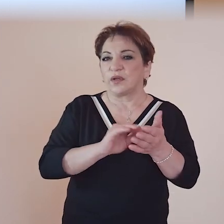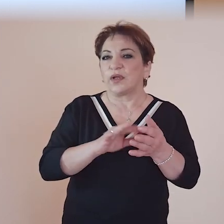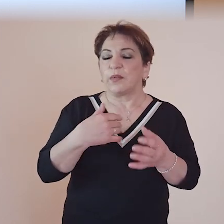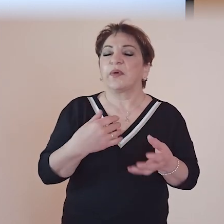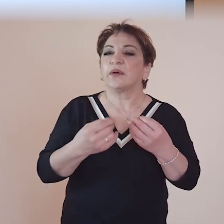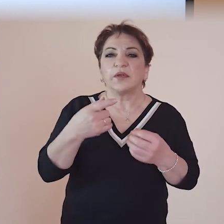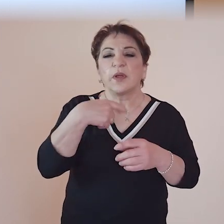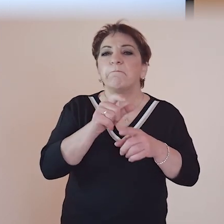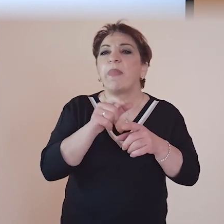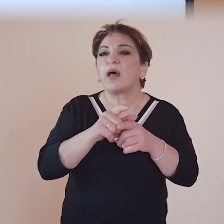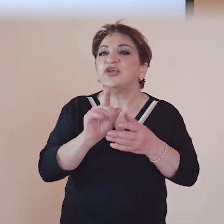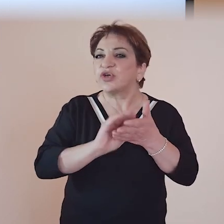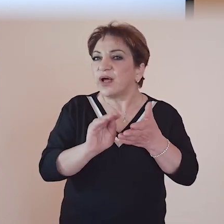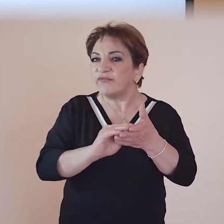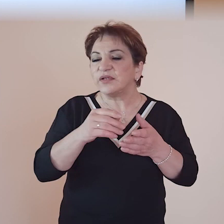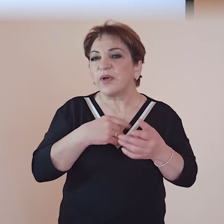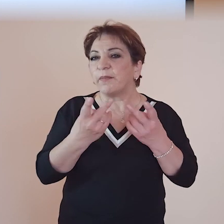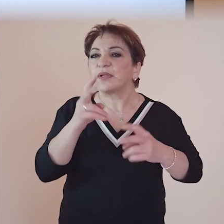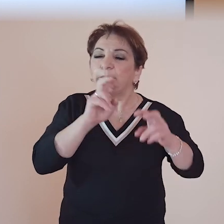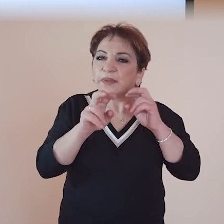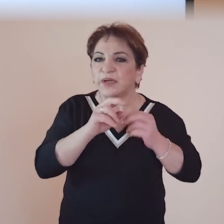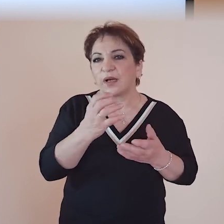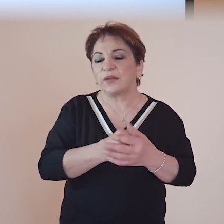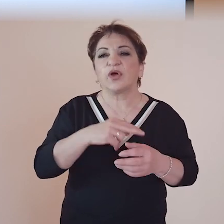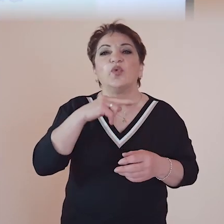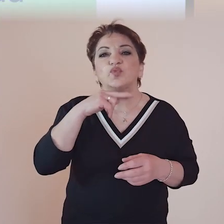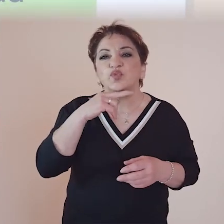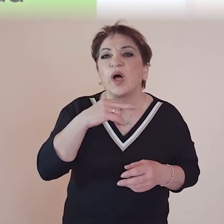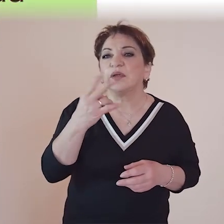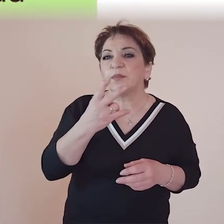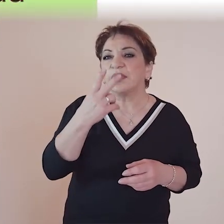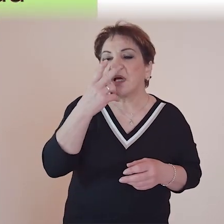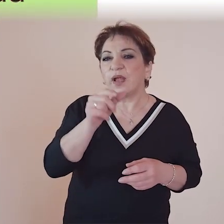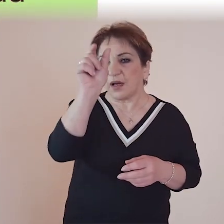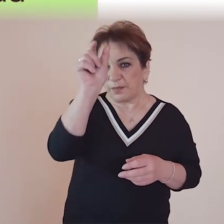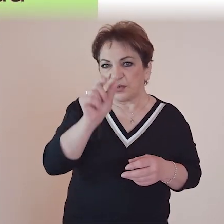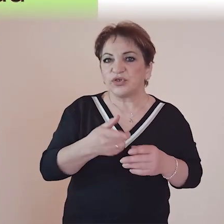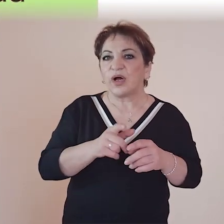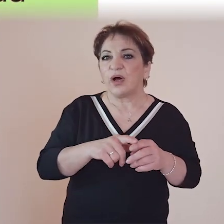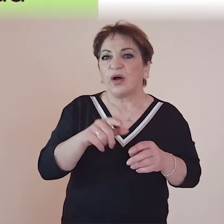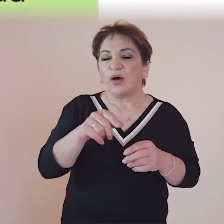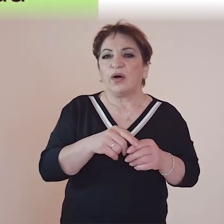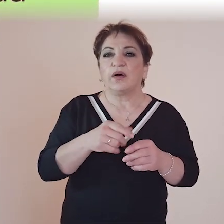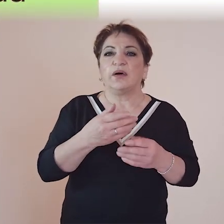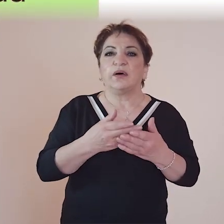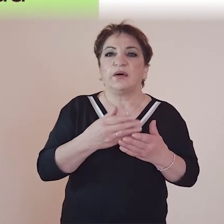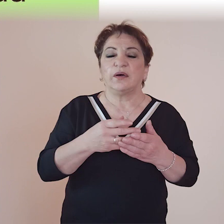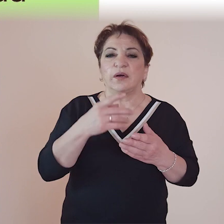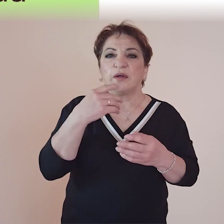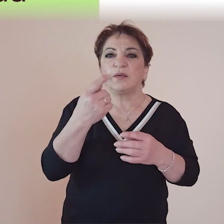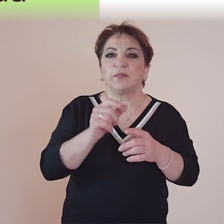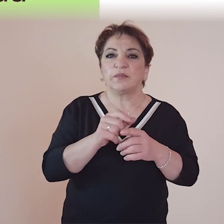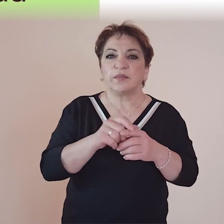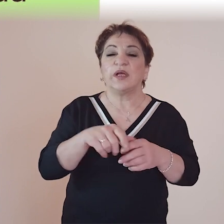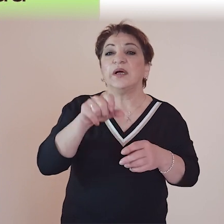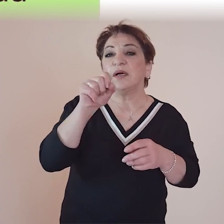գտնենք, թե ինչ բարեր են գրված այստեղ։ Դր համար եկեք ուշադրություն դարձնենք, մեջ տեղում գրված հոլ, որ են է